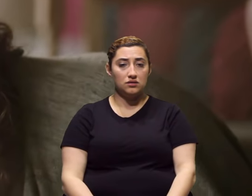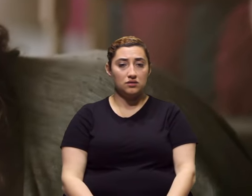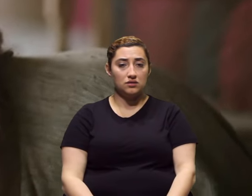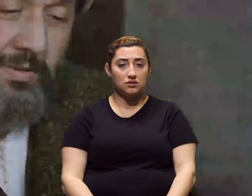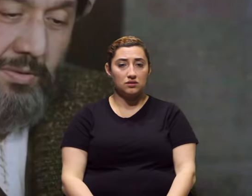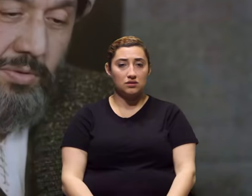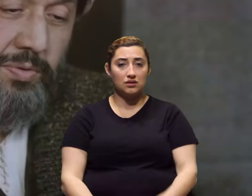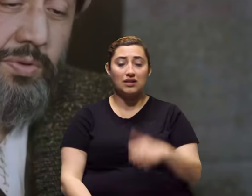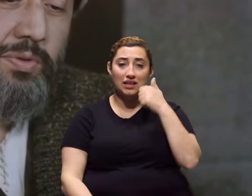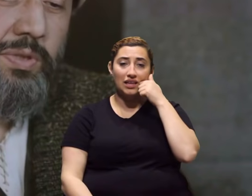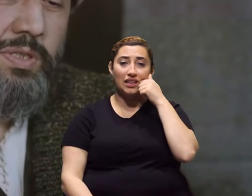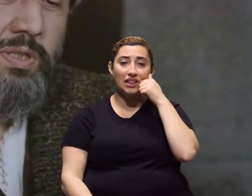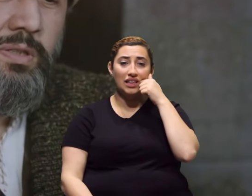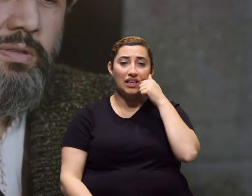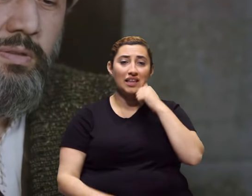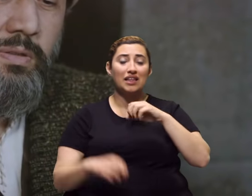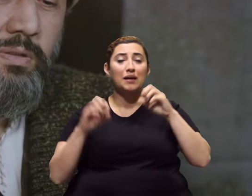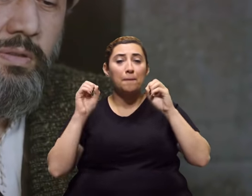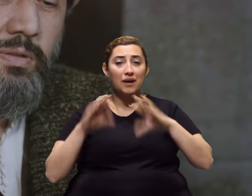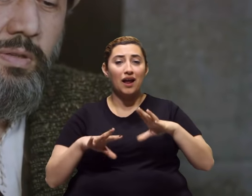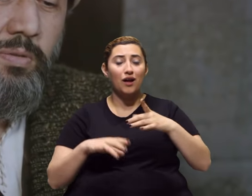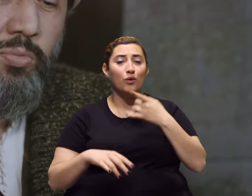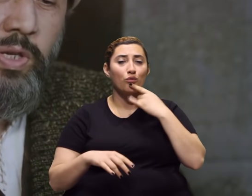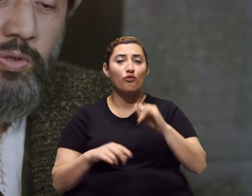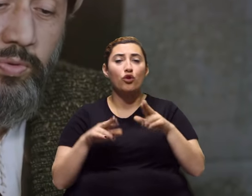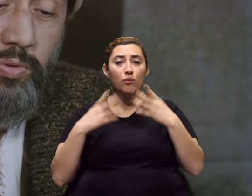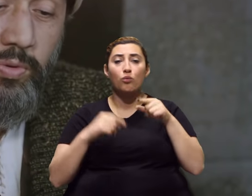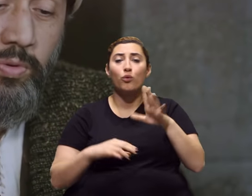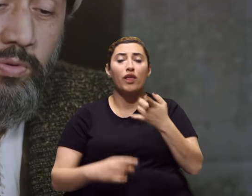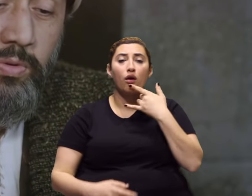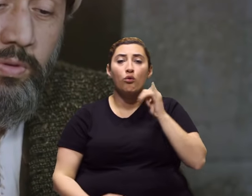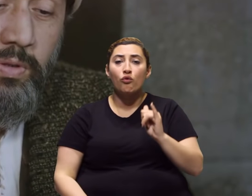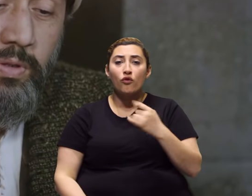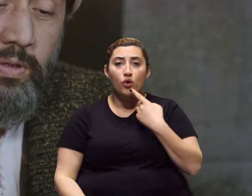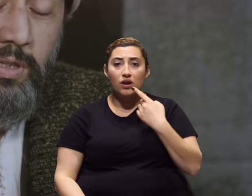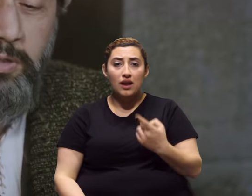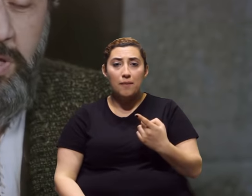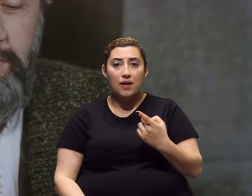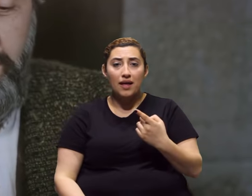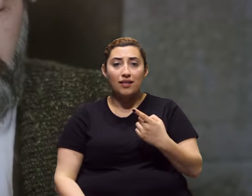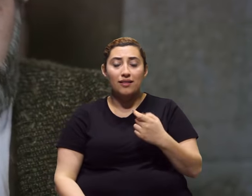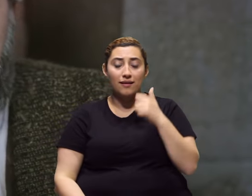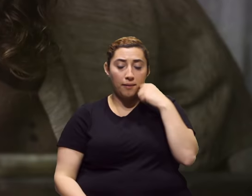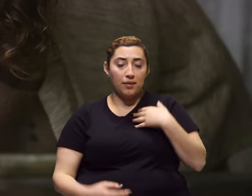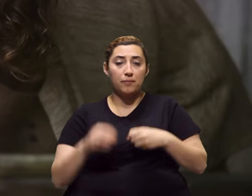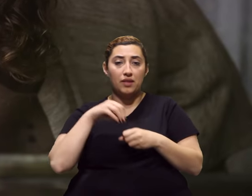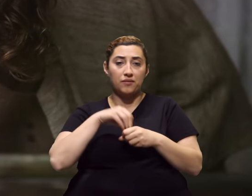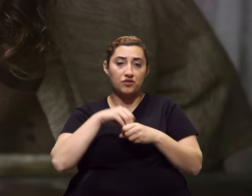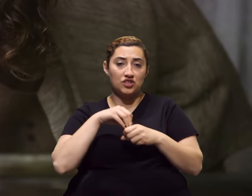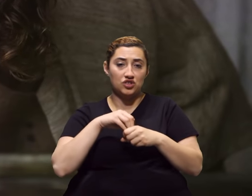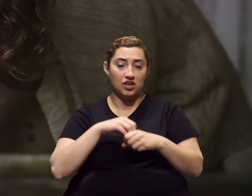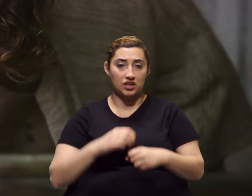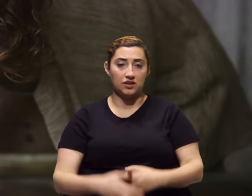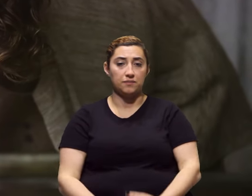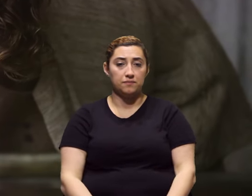Dinin terk edenin küfürdür işi. Bu ne küfürdür? İmandan içeri.